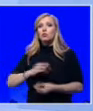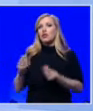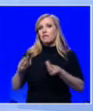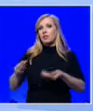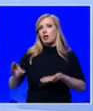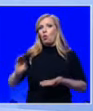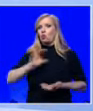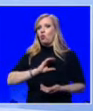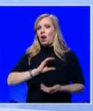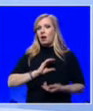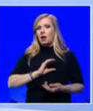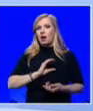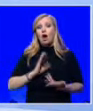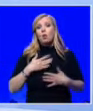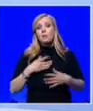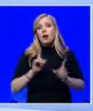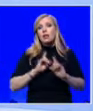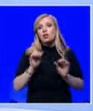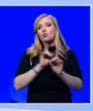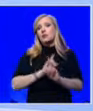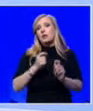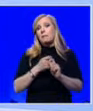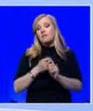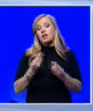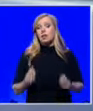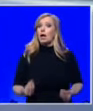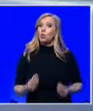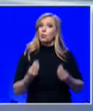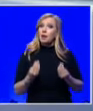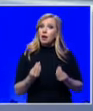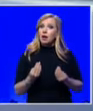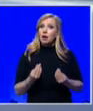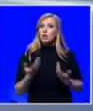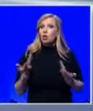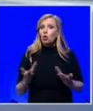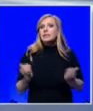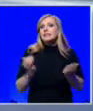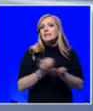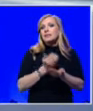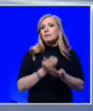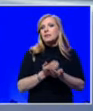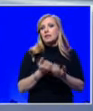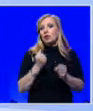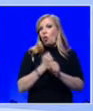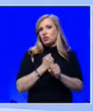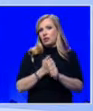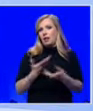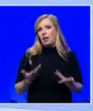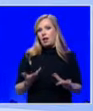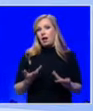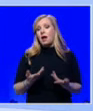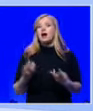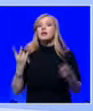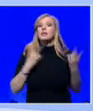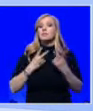хонорара. Ако има как нищо да не правят, ще бъде най-добре. Тоест да си спестят усилията. Естествено е, че